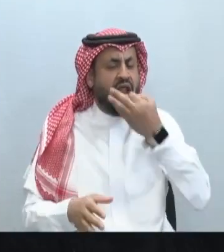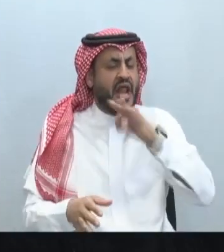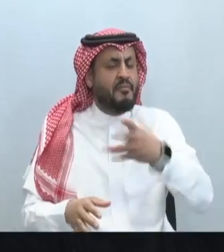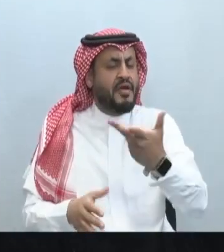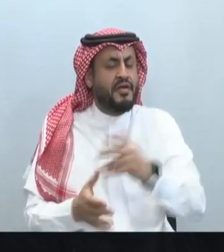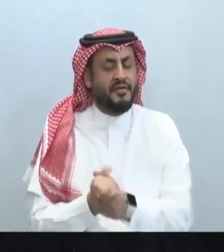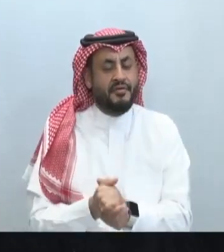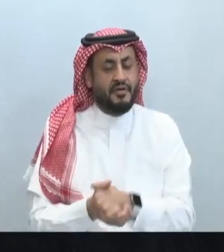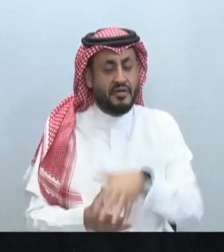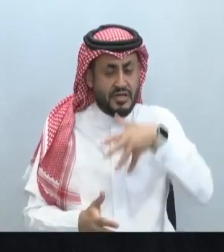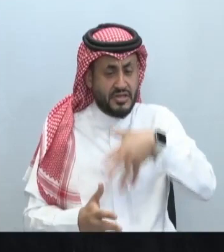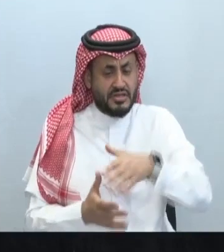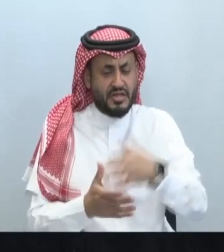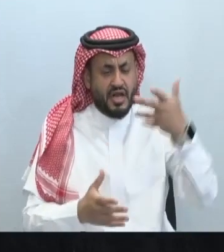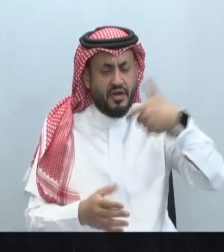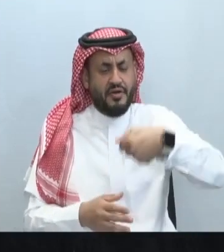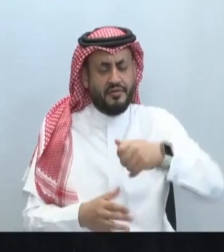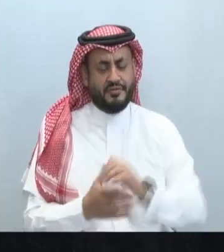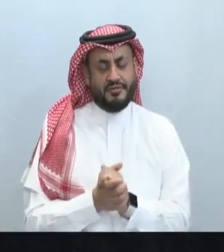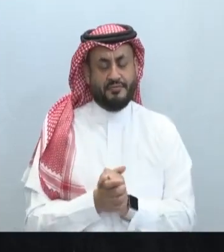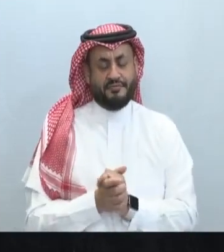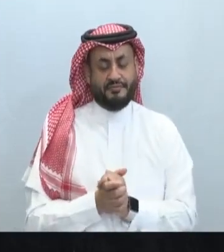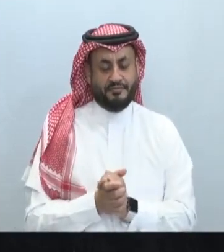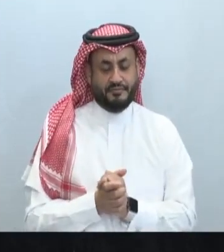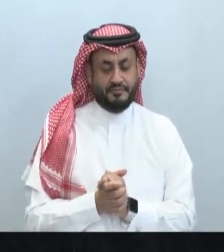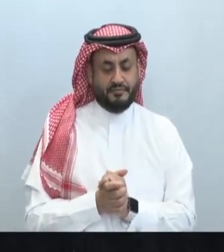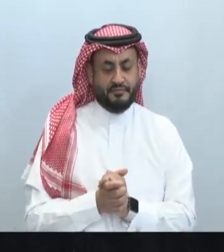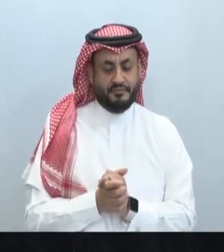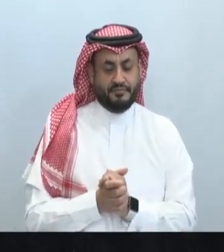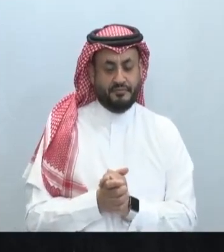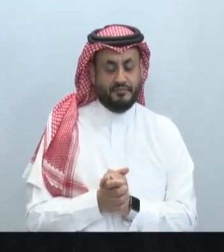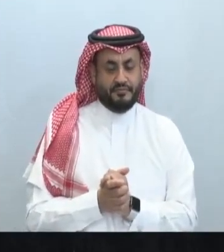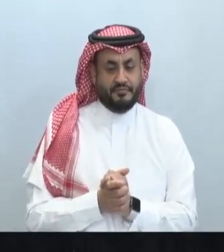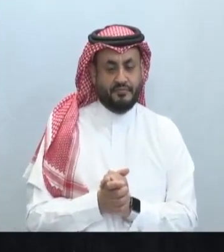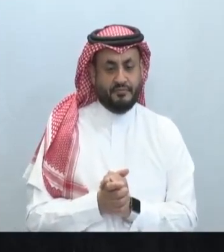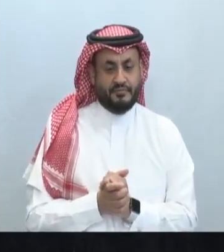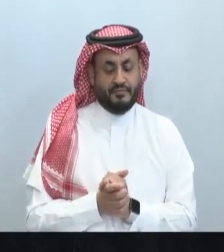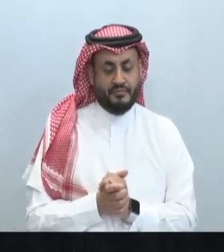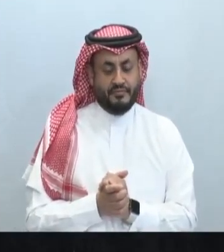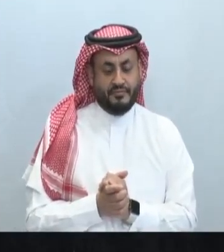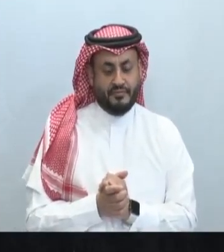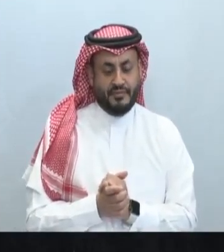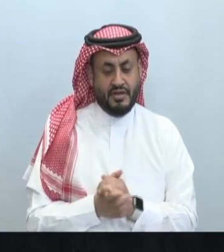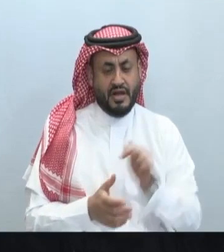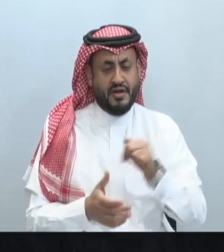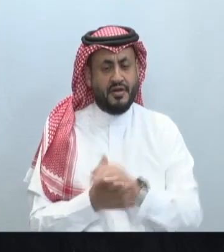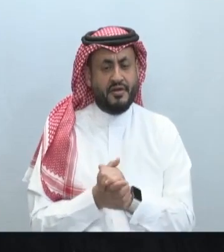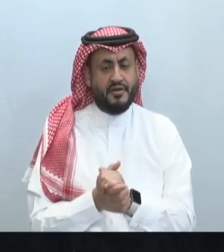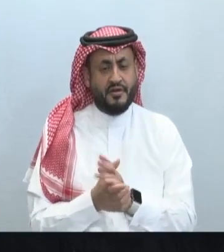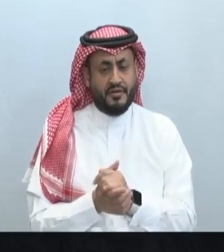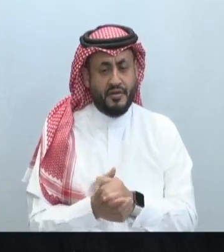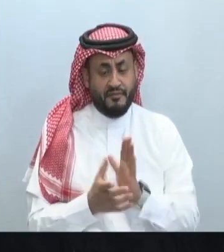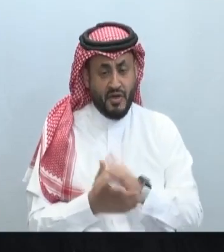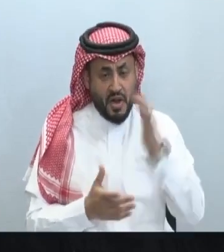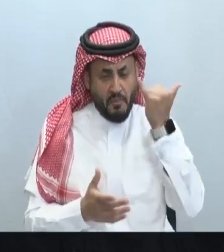احسنتم احاديث النبي صلى الله عليه وسلم سوف نتعرف على امر